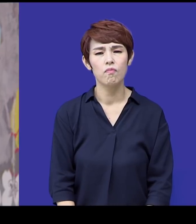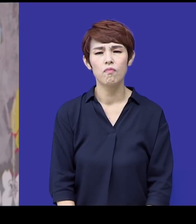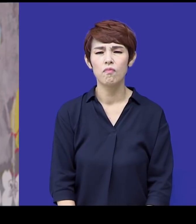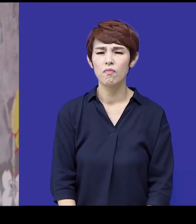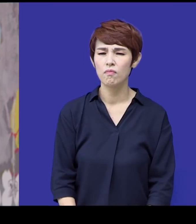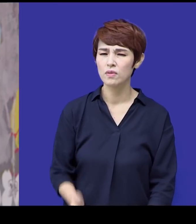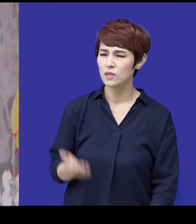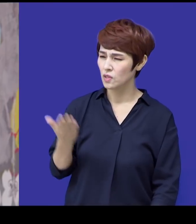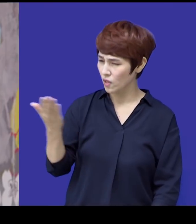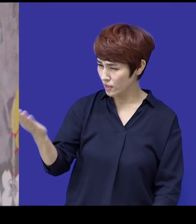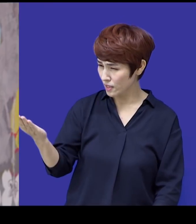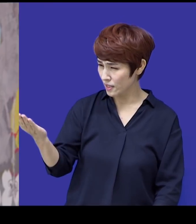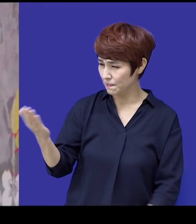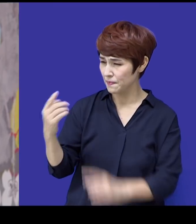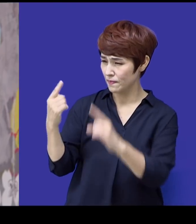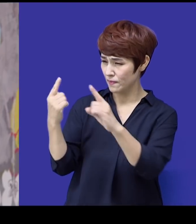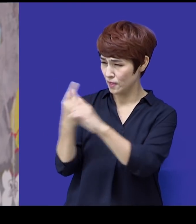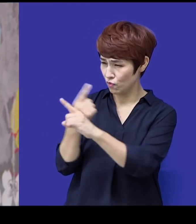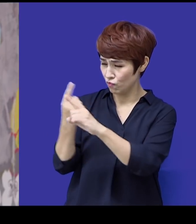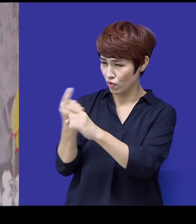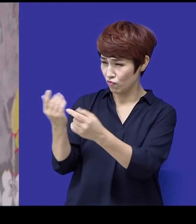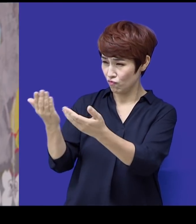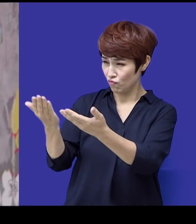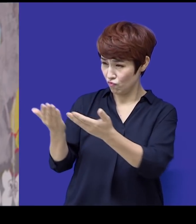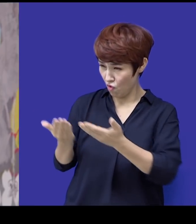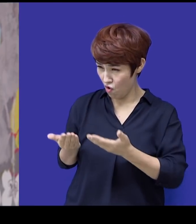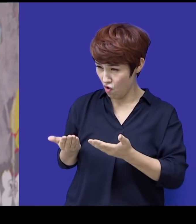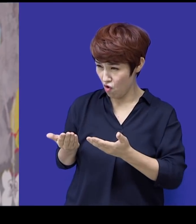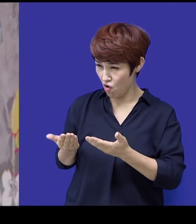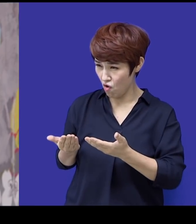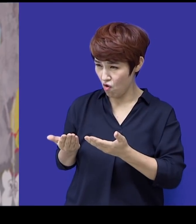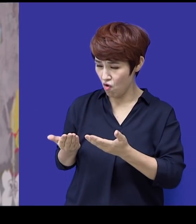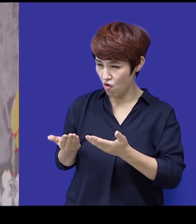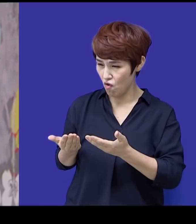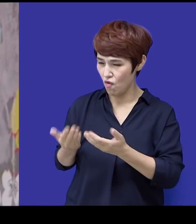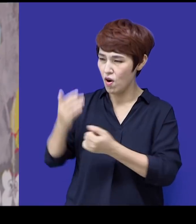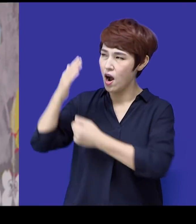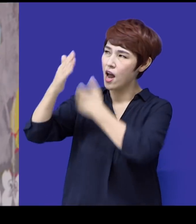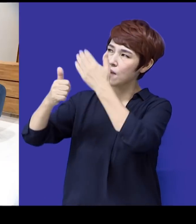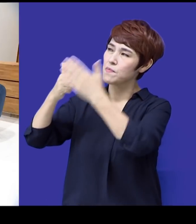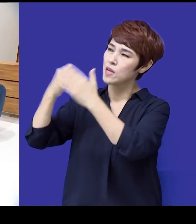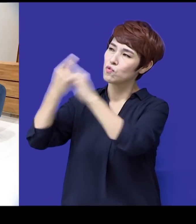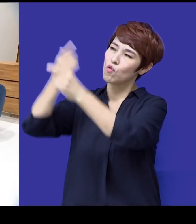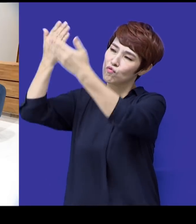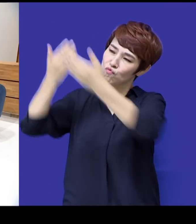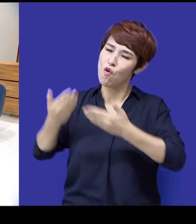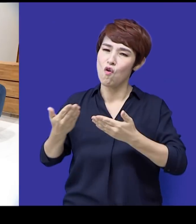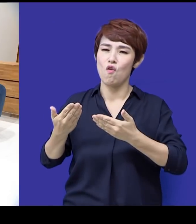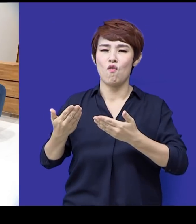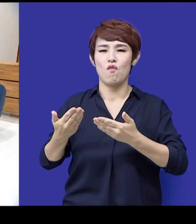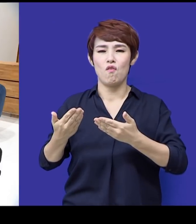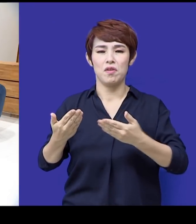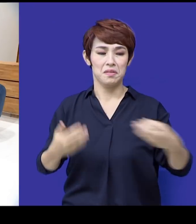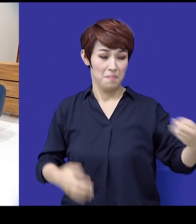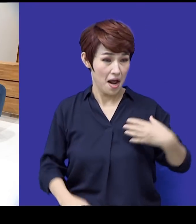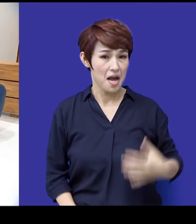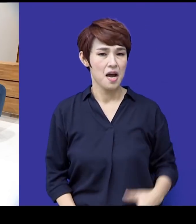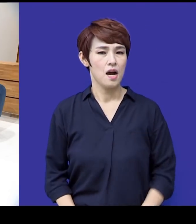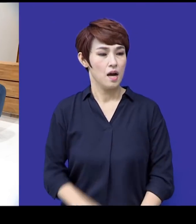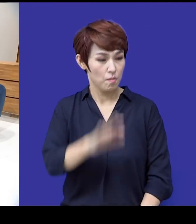선생님이 치료해 주면은 선생님을 통해서 하나님이 자기를 낫게 해줄 거래요. 네. 그래서 내가 보니까